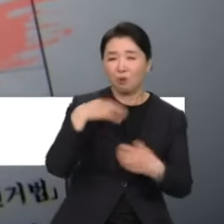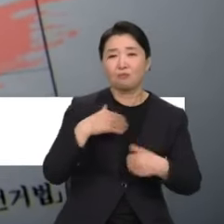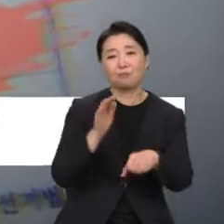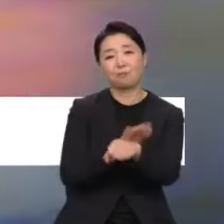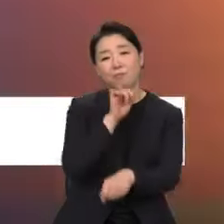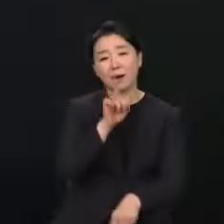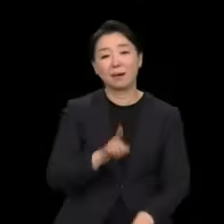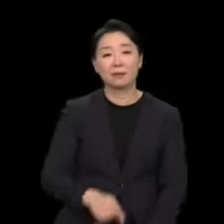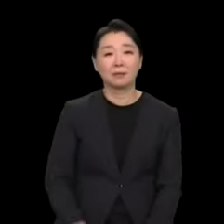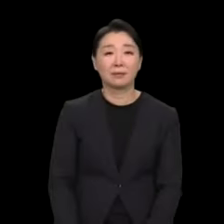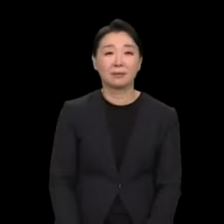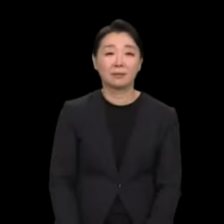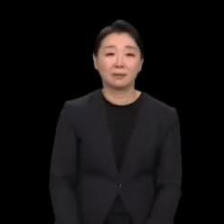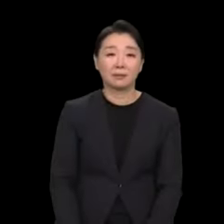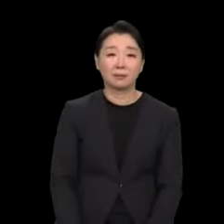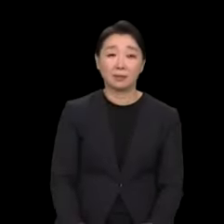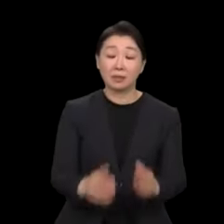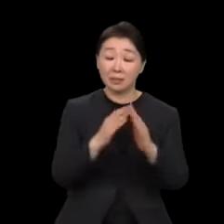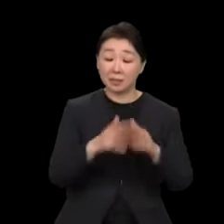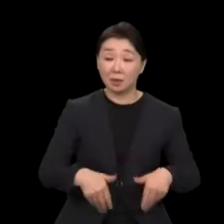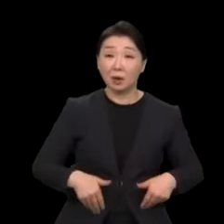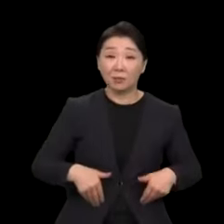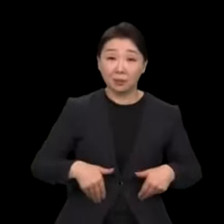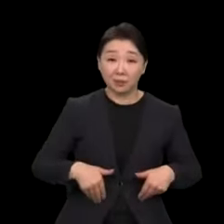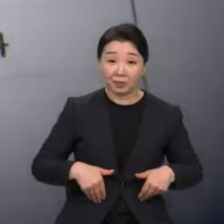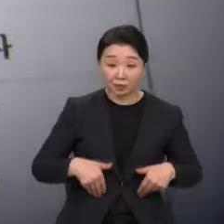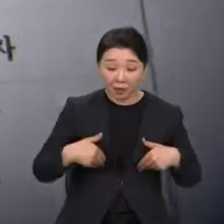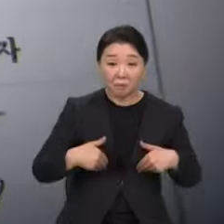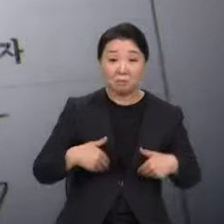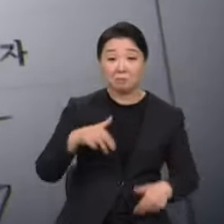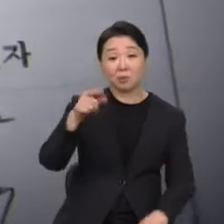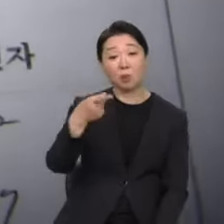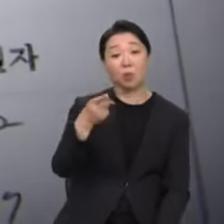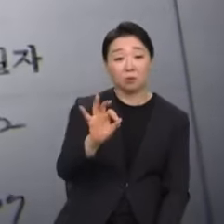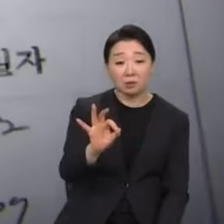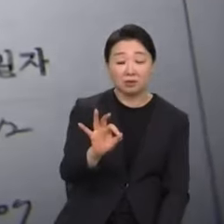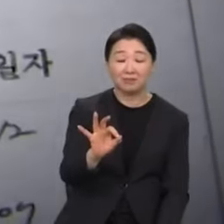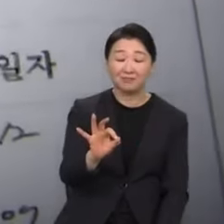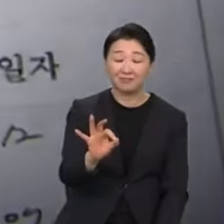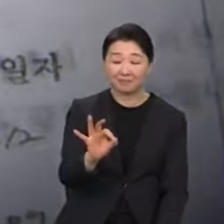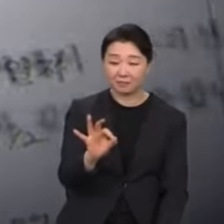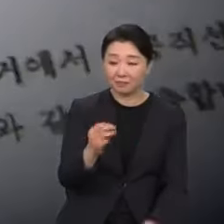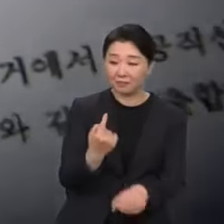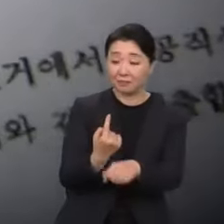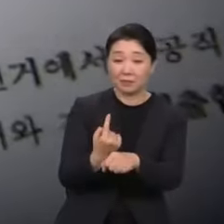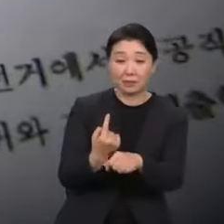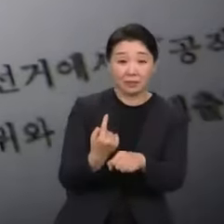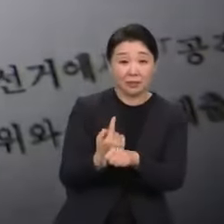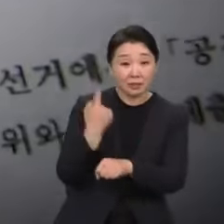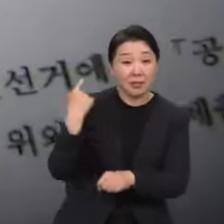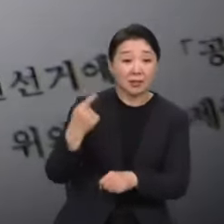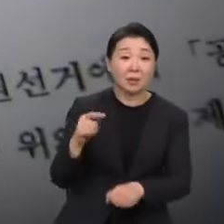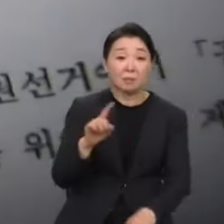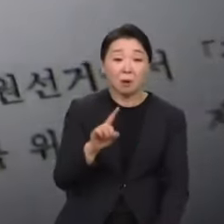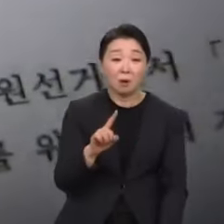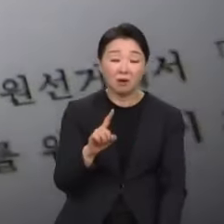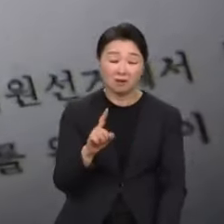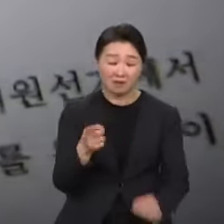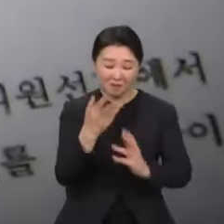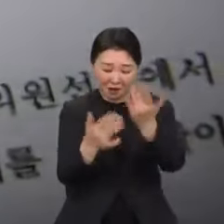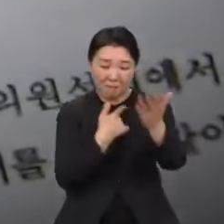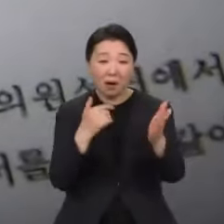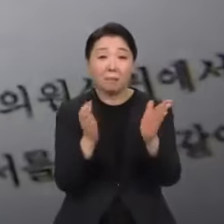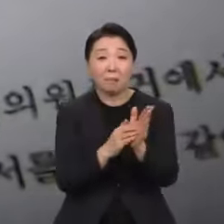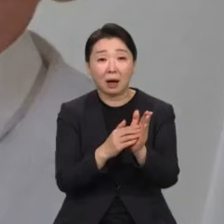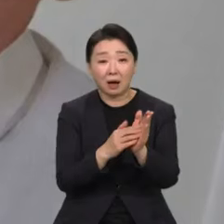겁니다. 전남 고흥 보성 김형주 후보는 지난해 3월 자기 소유 물건 방화로 벌금 100만 원 등의 처벌 기록이